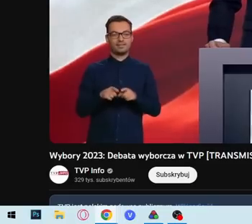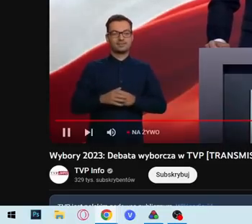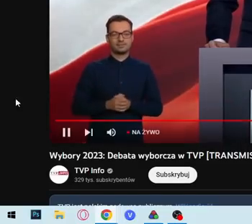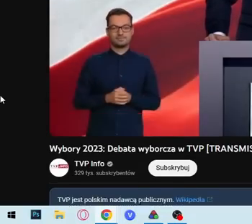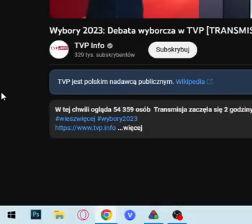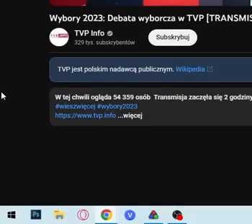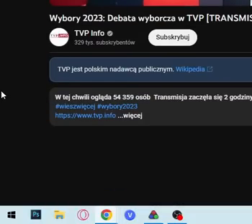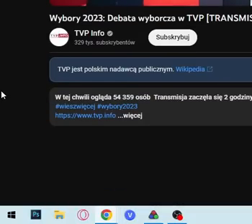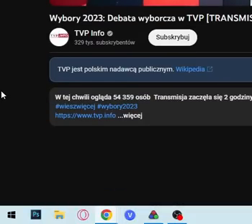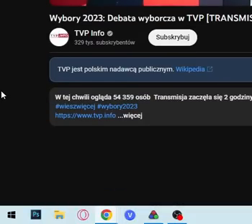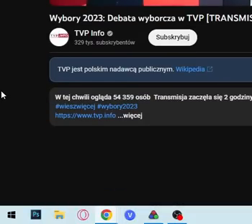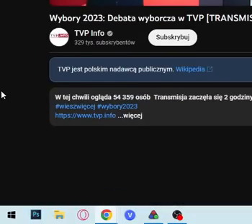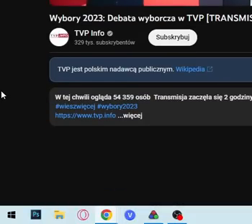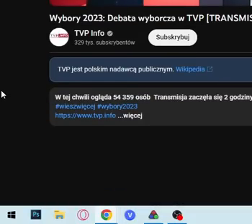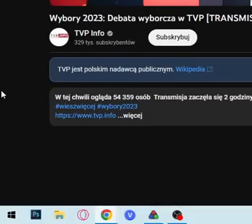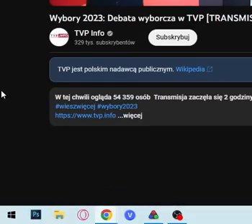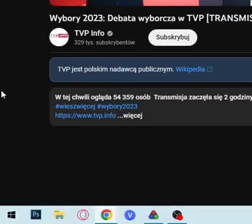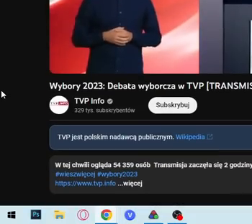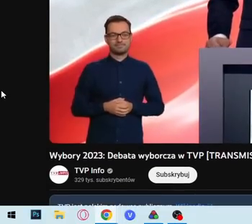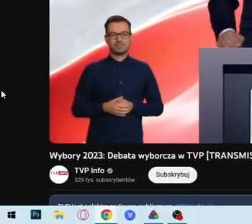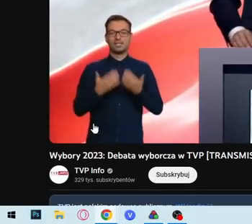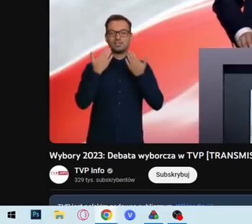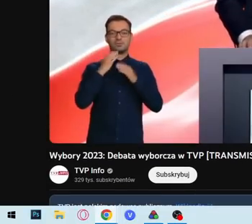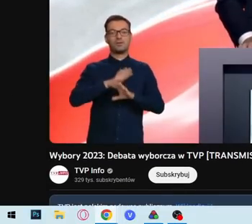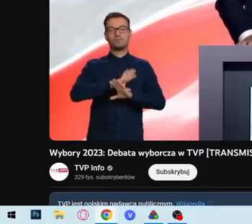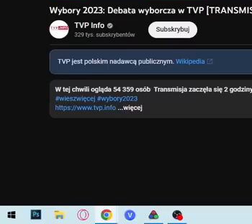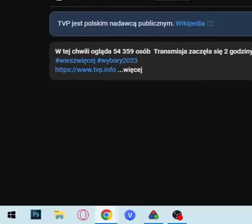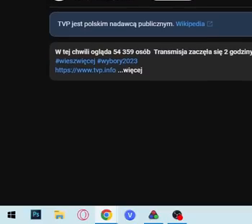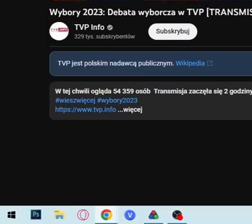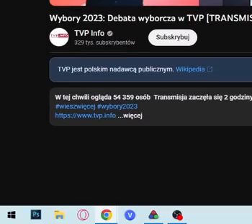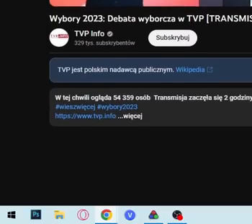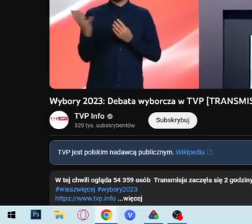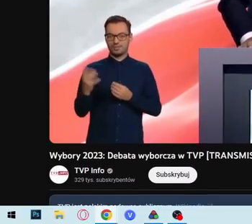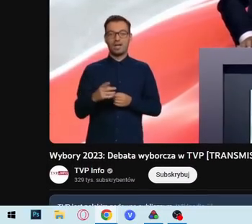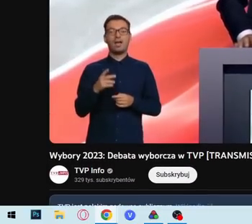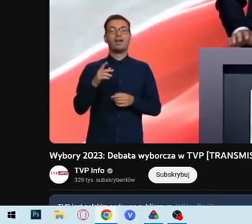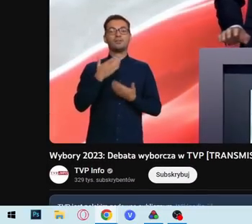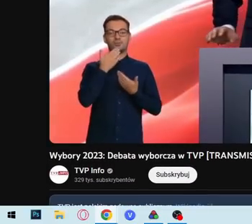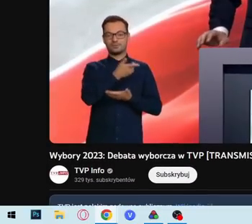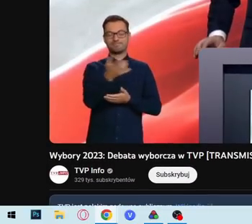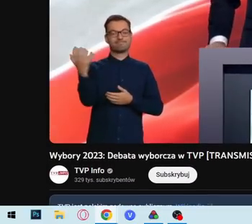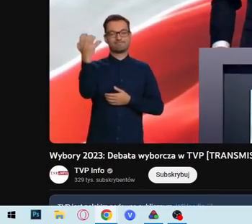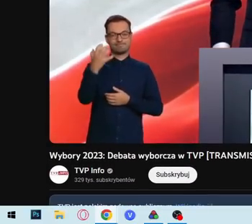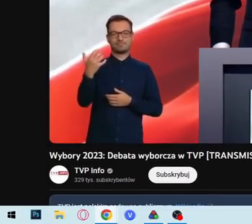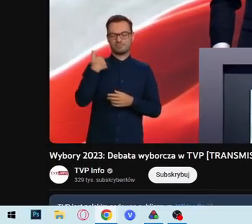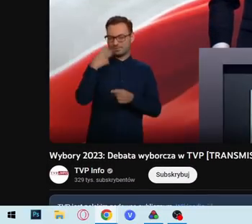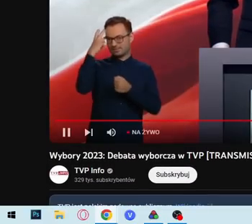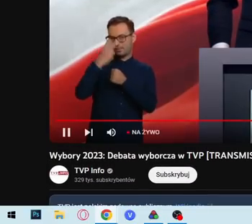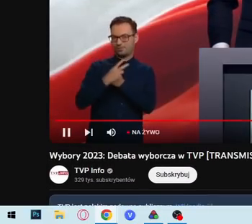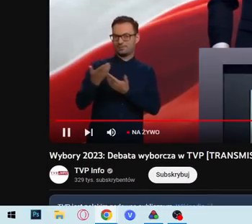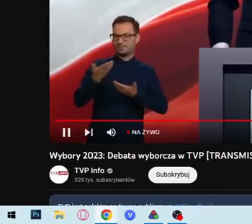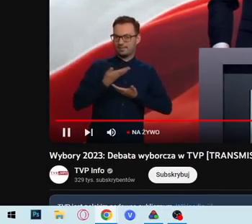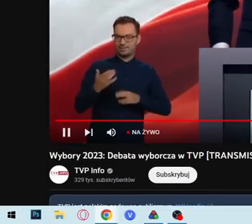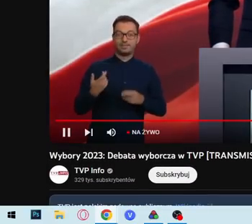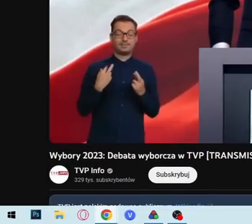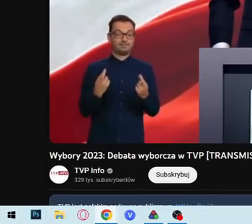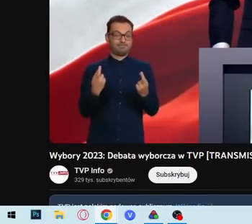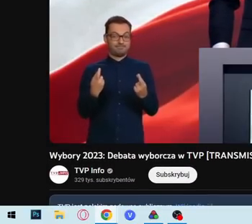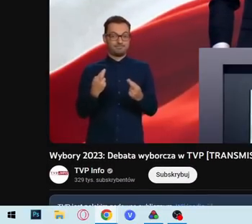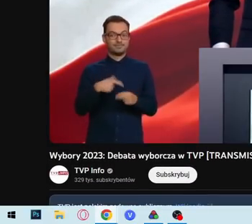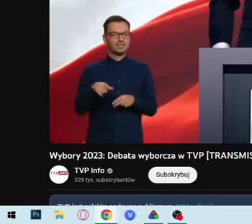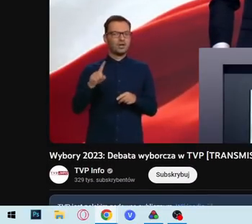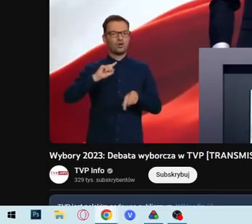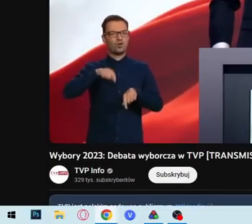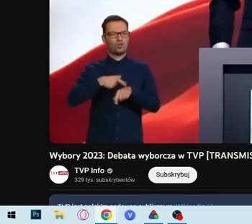do tego bardzo serdecznie. Dziękujemy wszystkim obecnym w studiu za wspólną Mniej debatę. Mniej ludzi na debacie niż u Wardęgi na live. Mamy nadzieję, że to, co usłyszeli państwo w ciągu